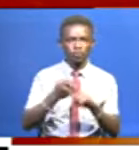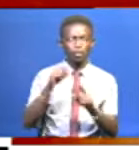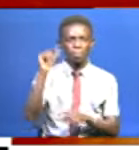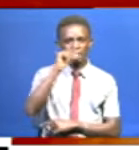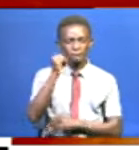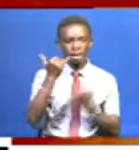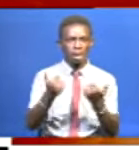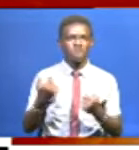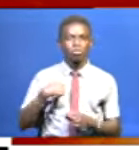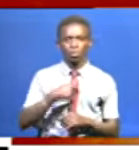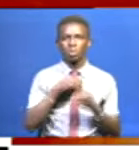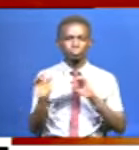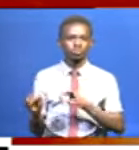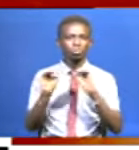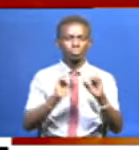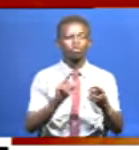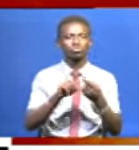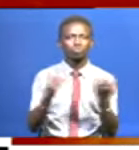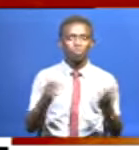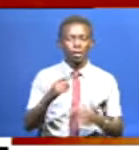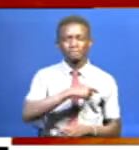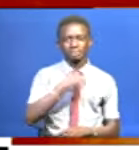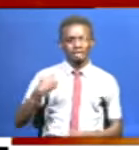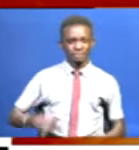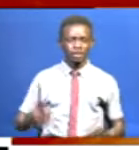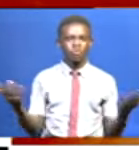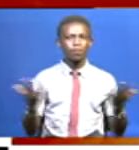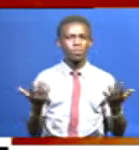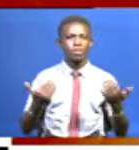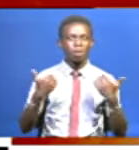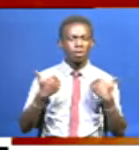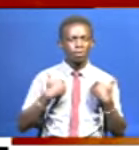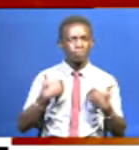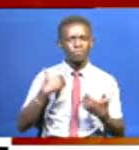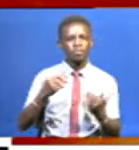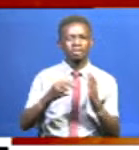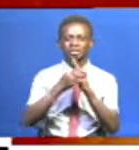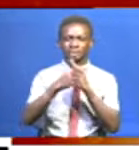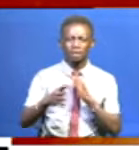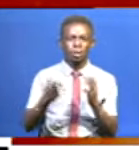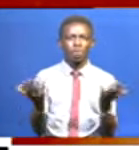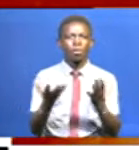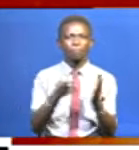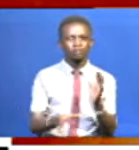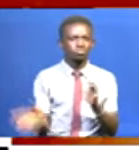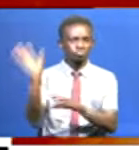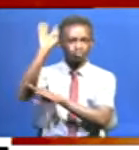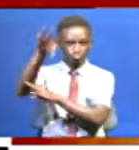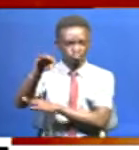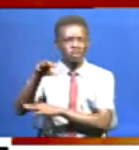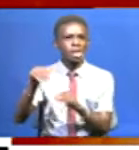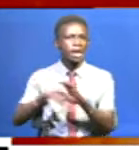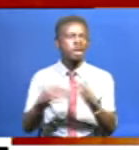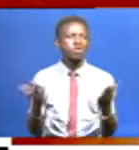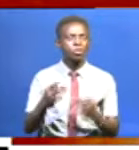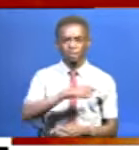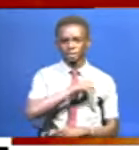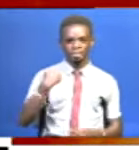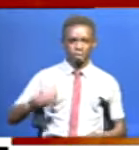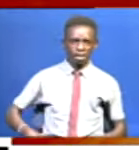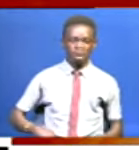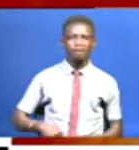Sasa tuvuke mipaka na kuelekea China, ambapo umaarufu wa mpira wa kikapu vijijini katika taifa la China